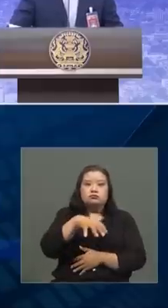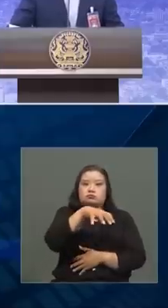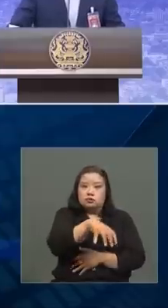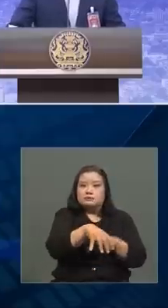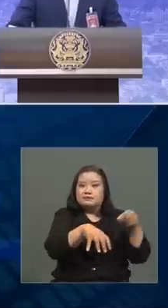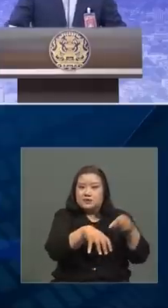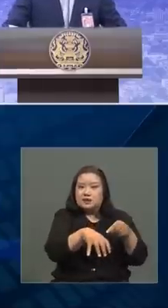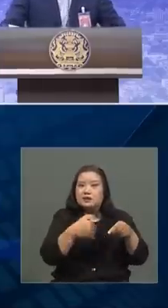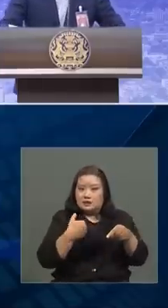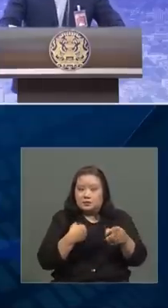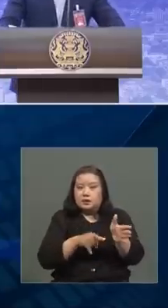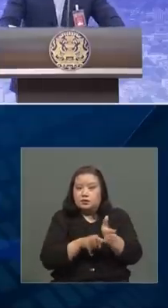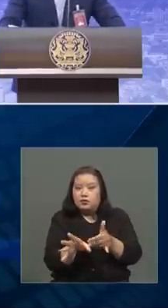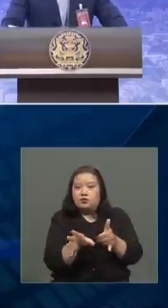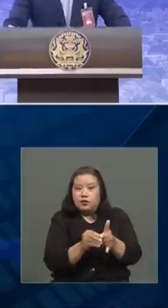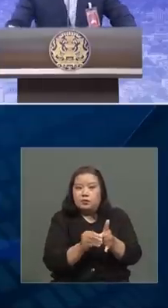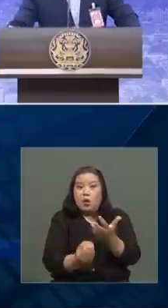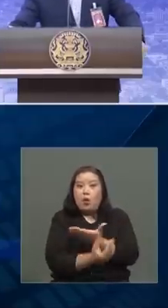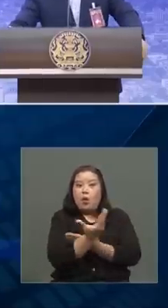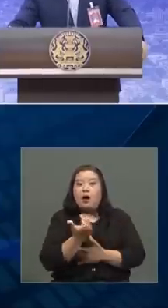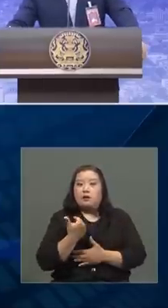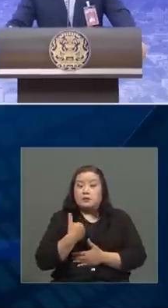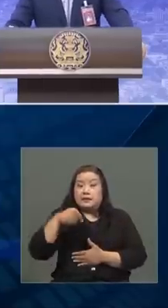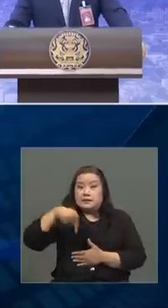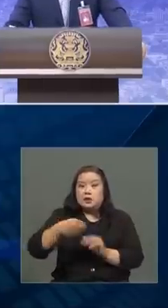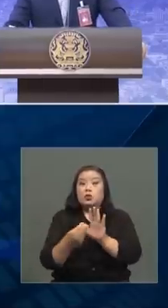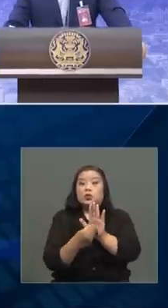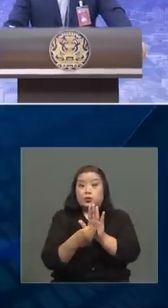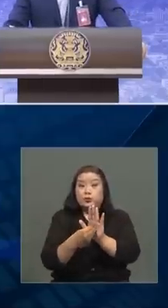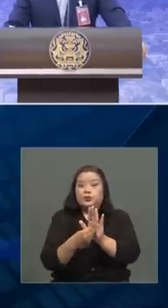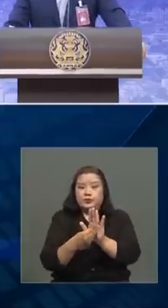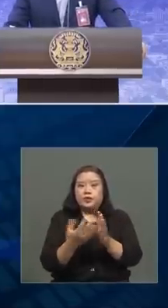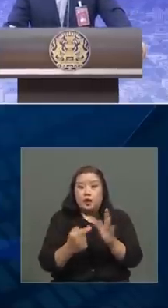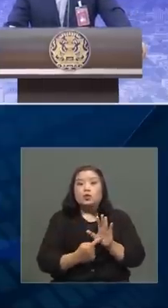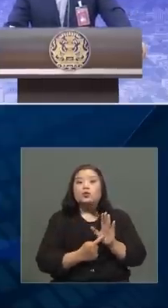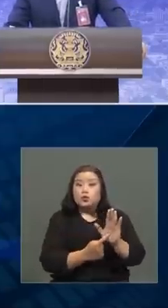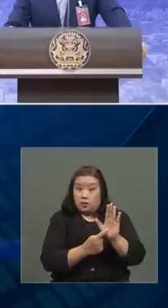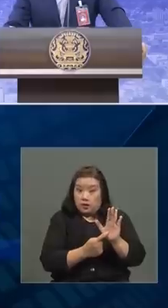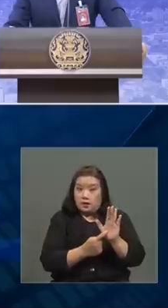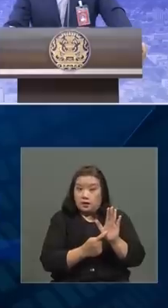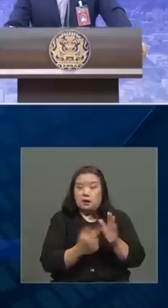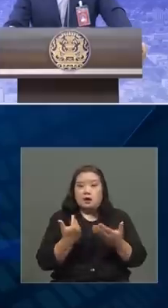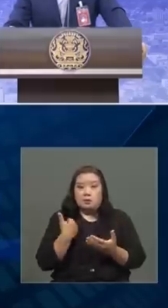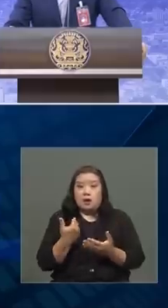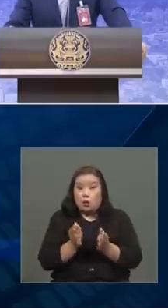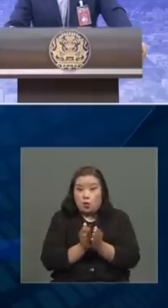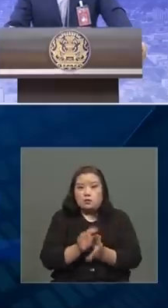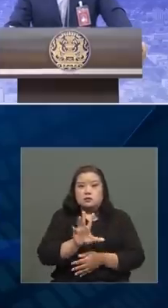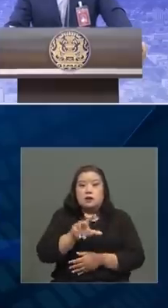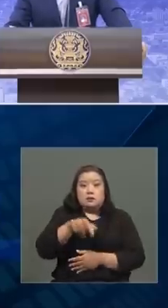มากันนะครับใช้เป็นสถานที่ในเขตของกรุงเทพฯเอาตัวอย่างมาทั้งหมด